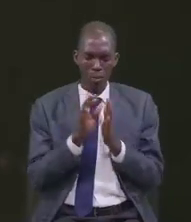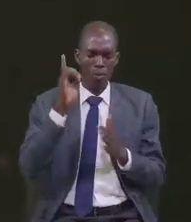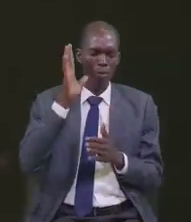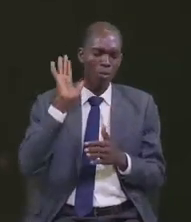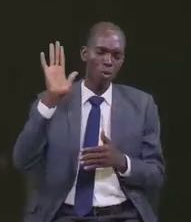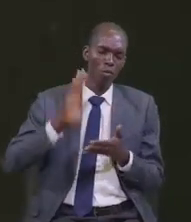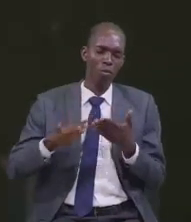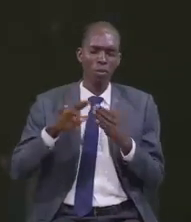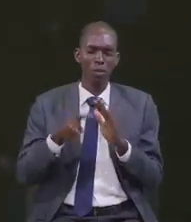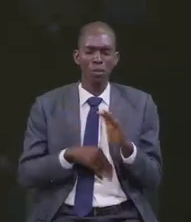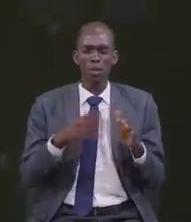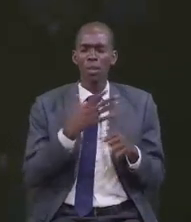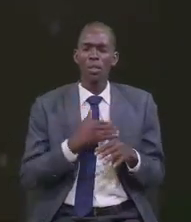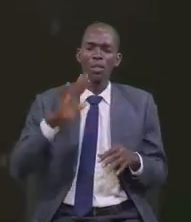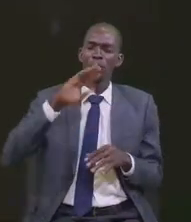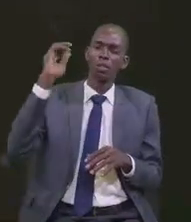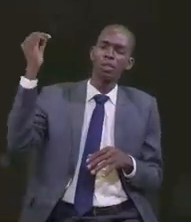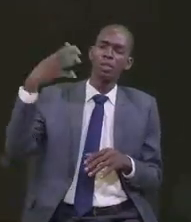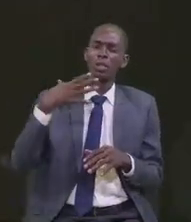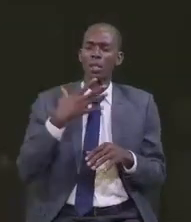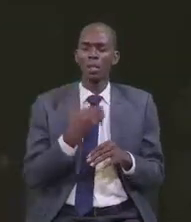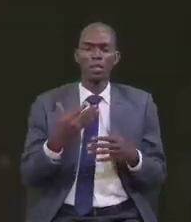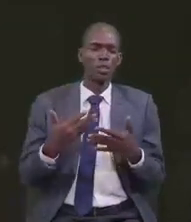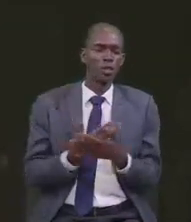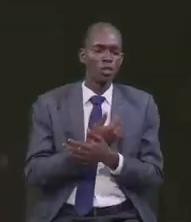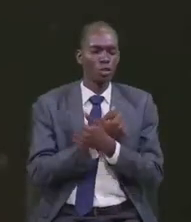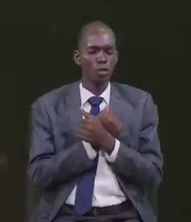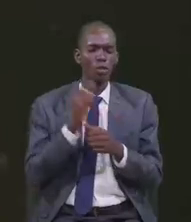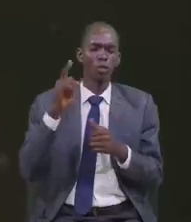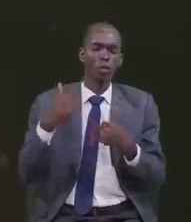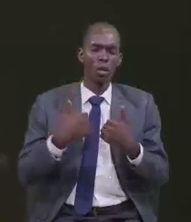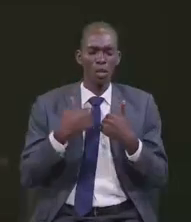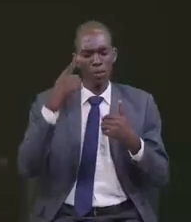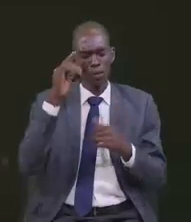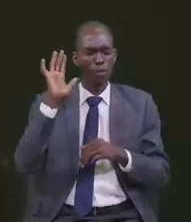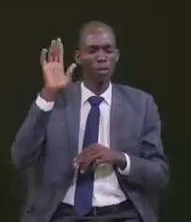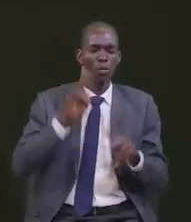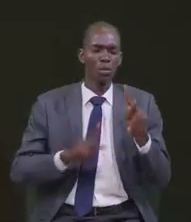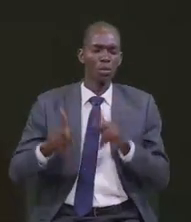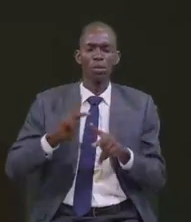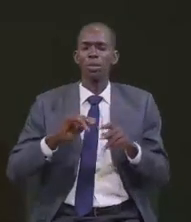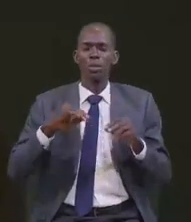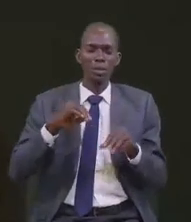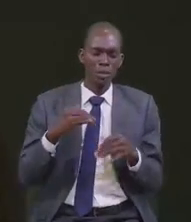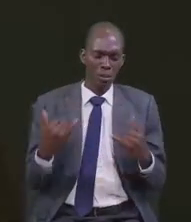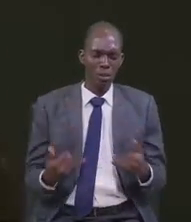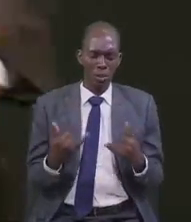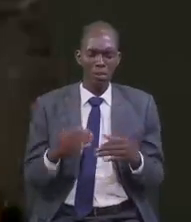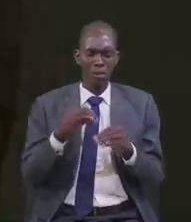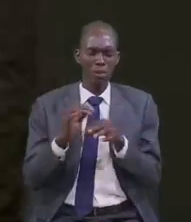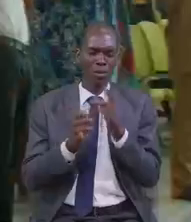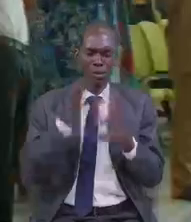ta grâce, que le nouvel amour que tu as pour ton peuple instantanément, que cela se présente au nom